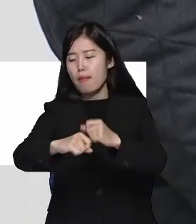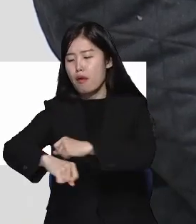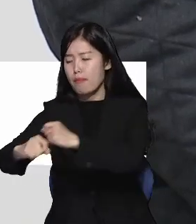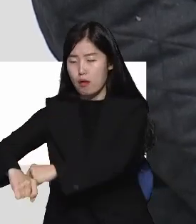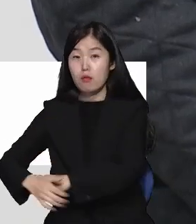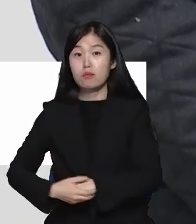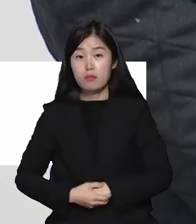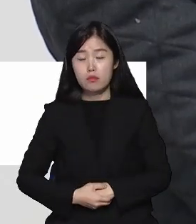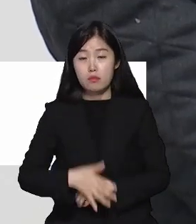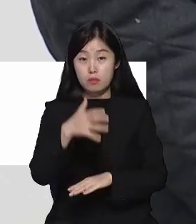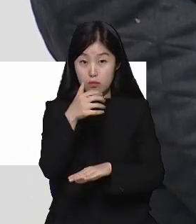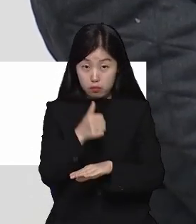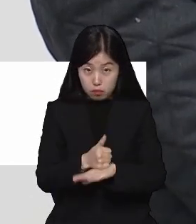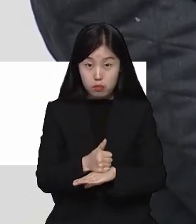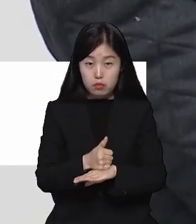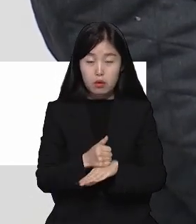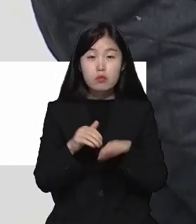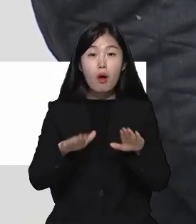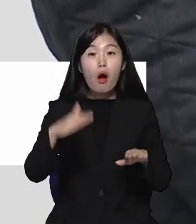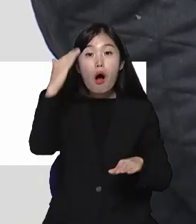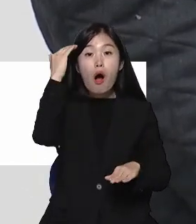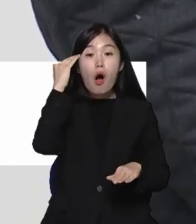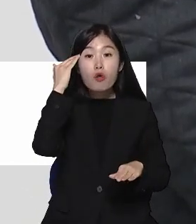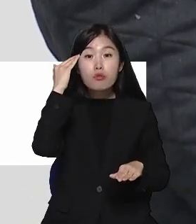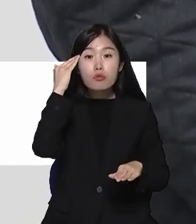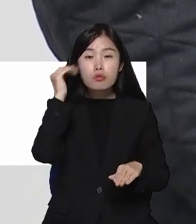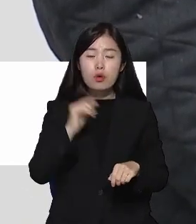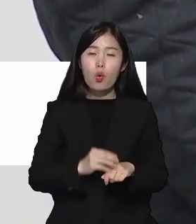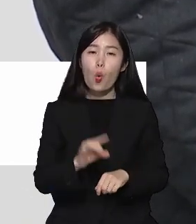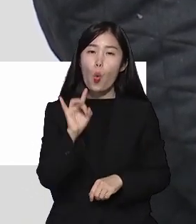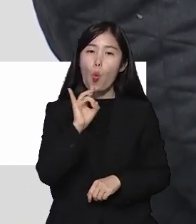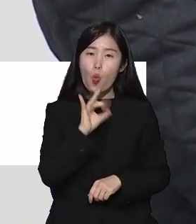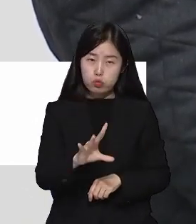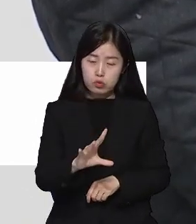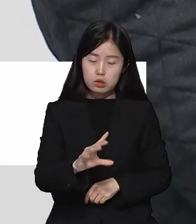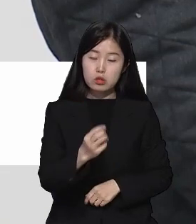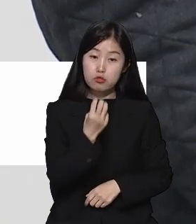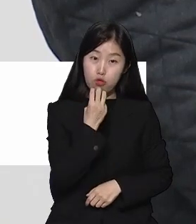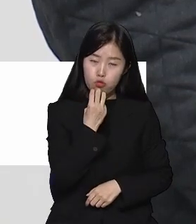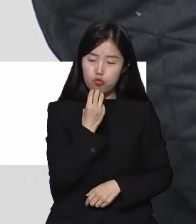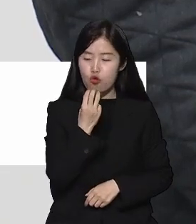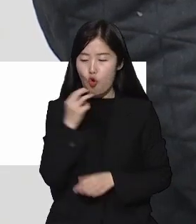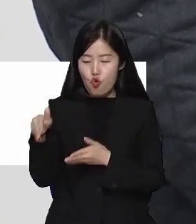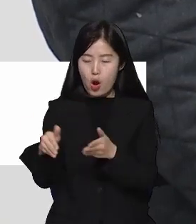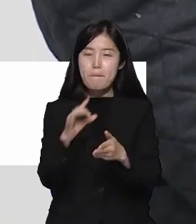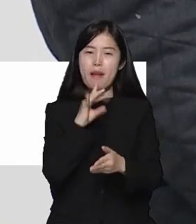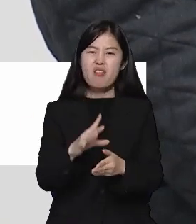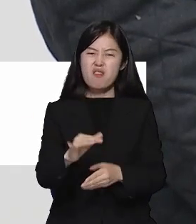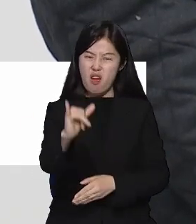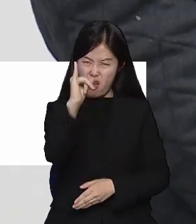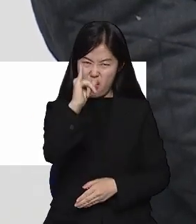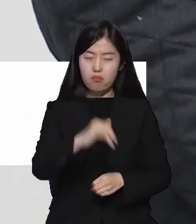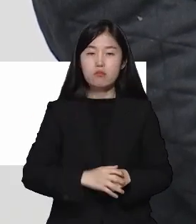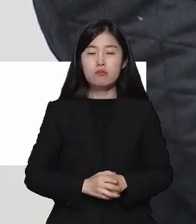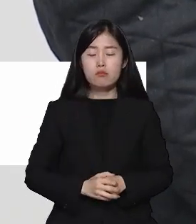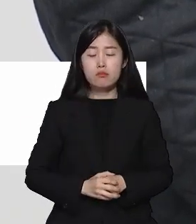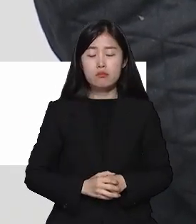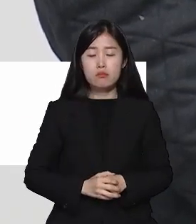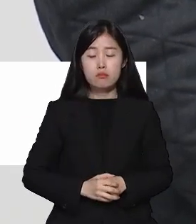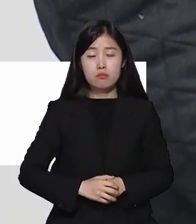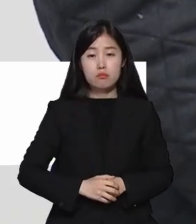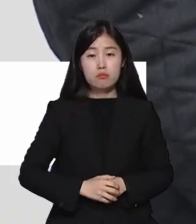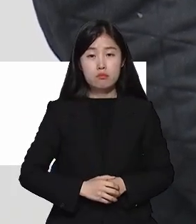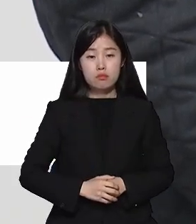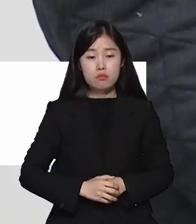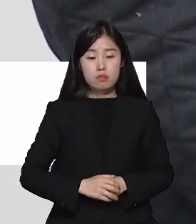안에 지방은 존재하지 않고 오로지 서울 수도권만 존재하게 된다. 대한민국을